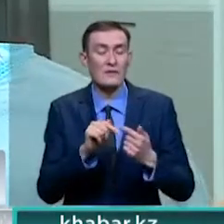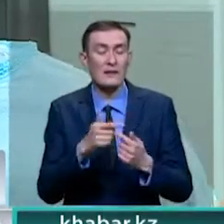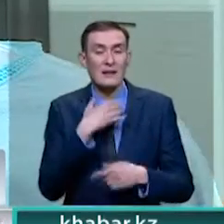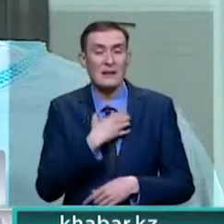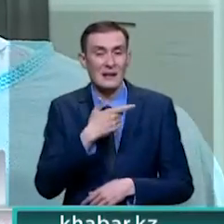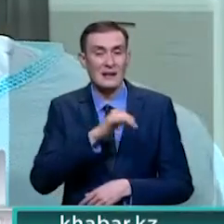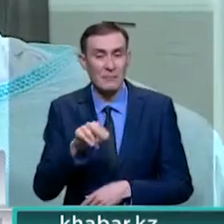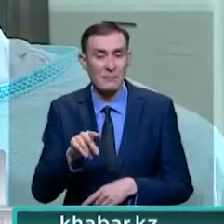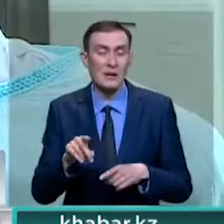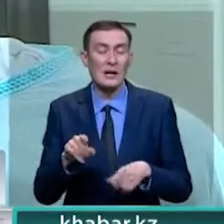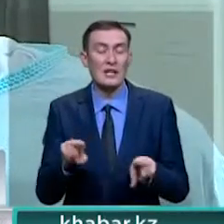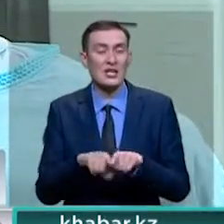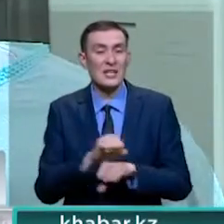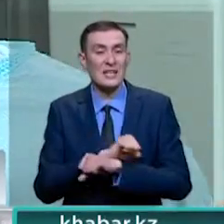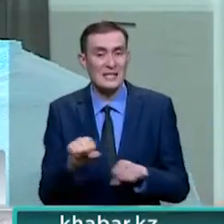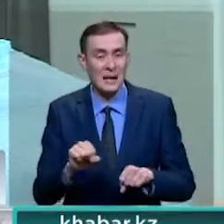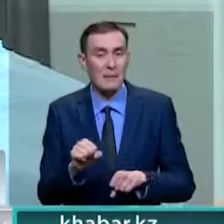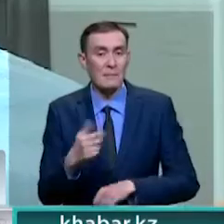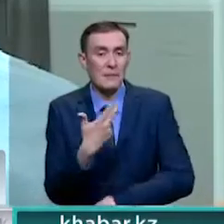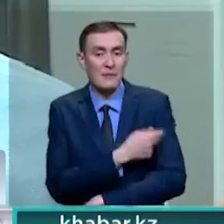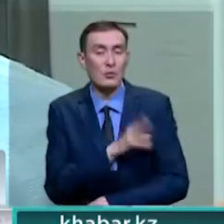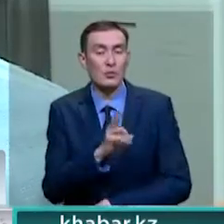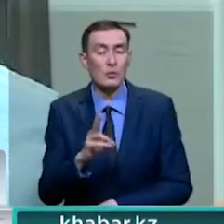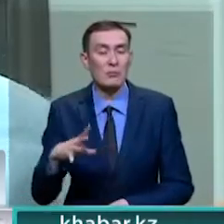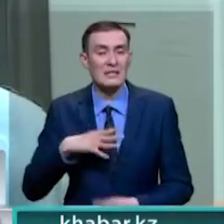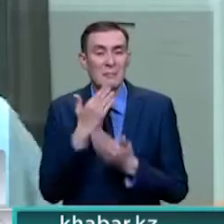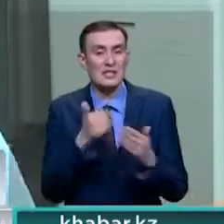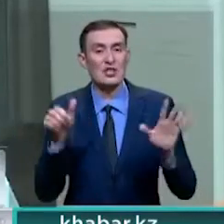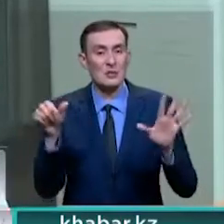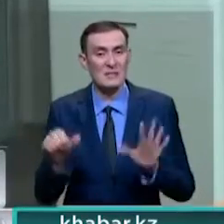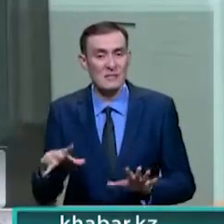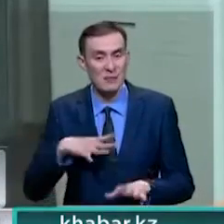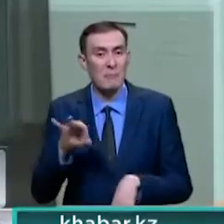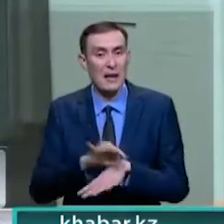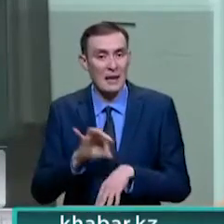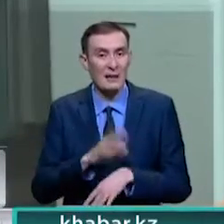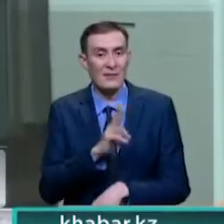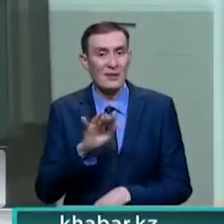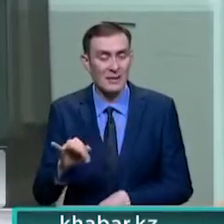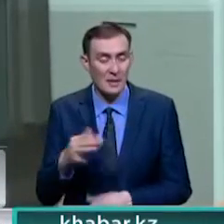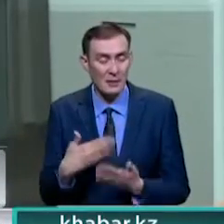дифтерии. Также нельзя прививаться пациентам, кто уже за последние 6 месяцев переболел